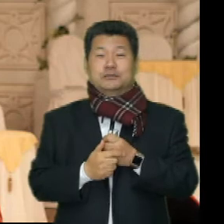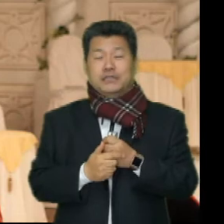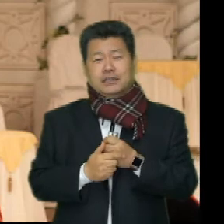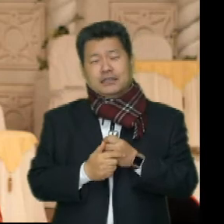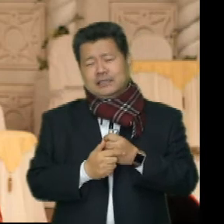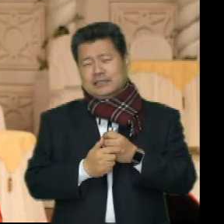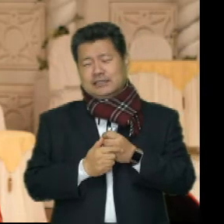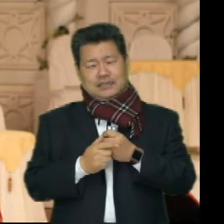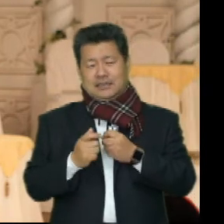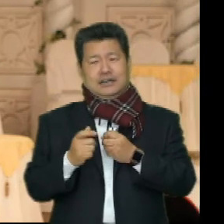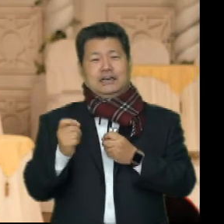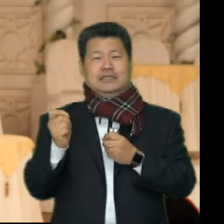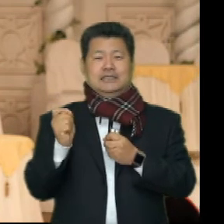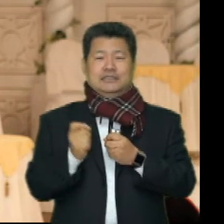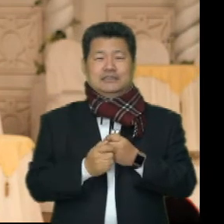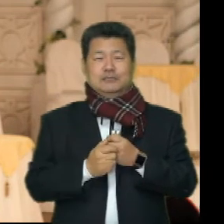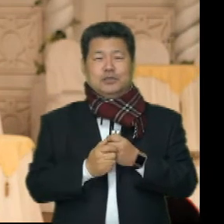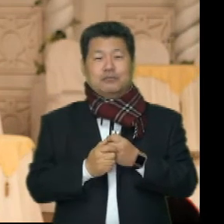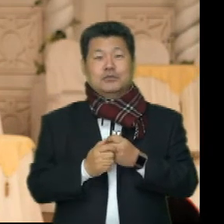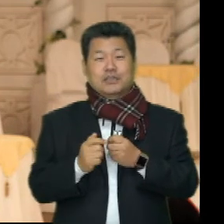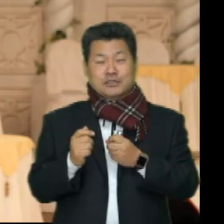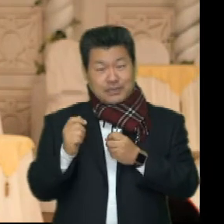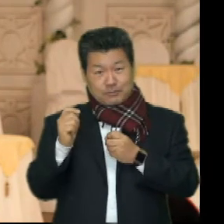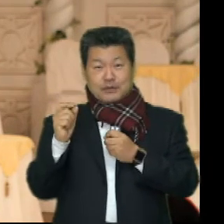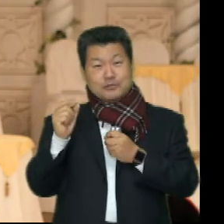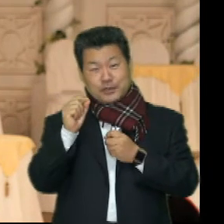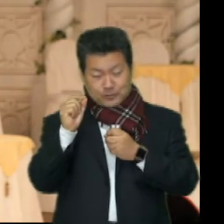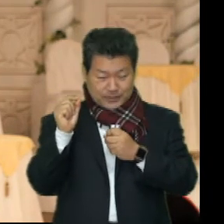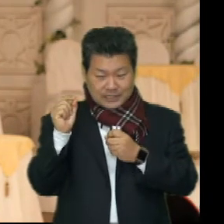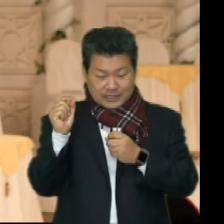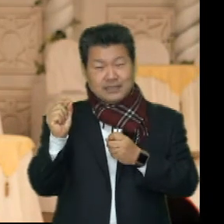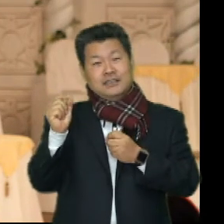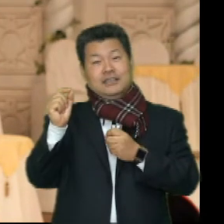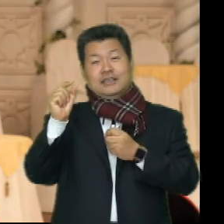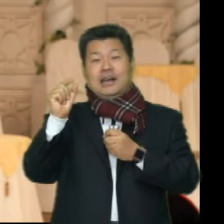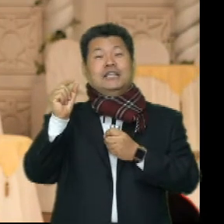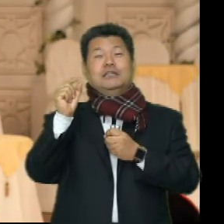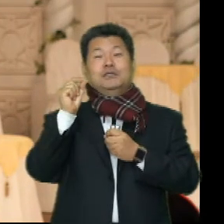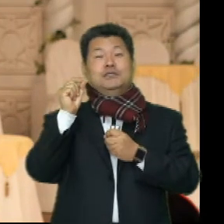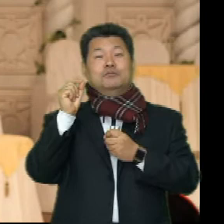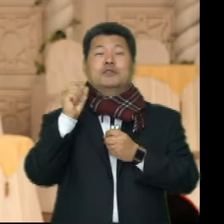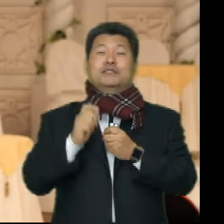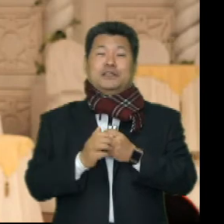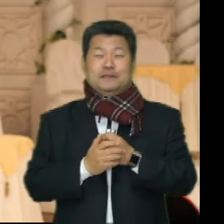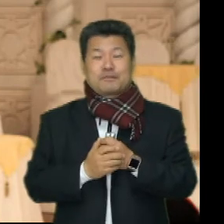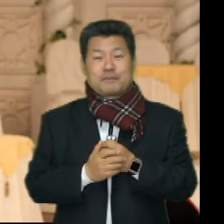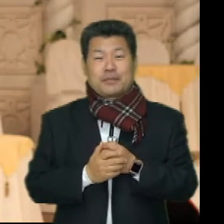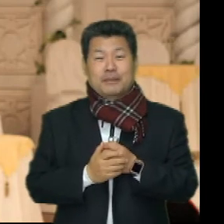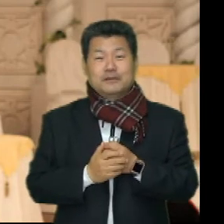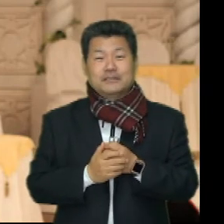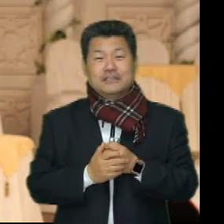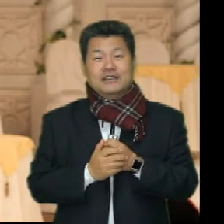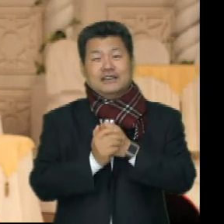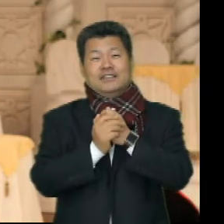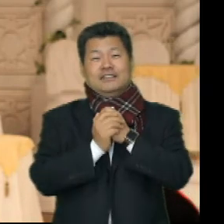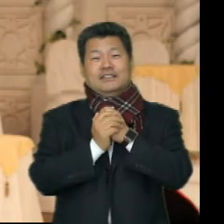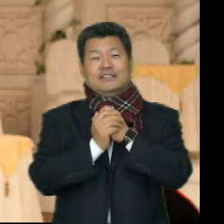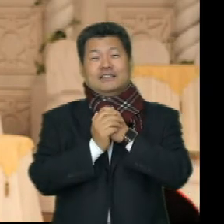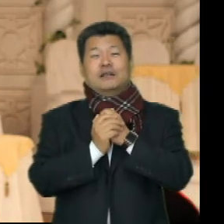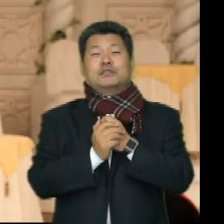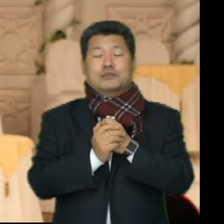입만 먹어보라 그럽니다. 근데 이건 뭐 안 먹는다고 그렇게 빼다가 한 입을 먹었어요.